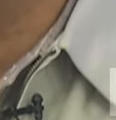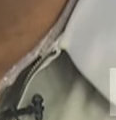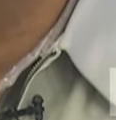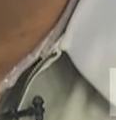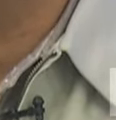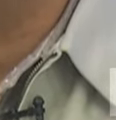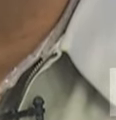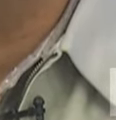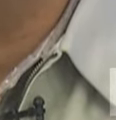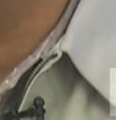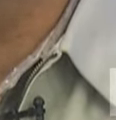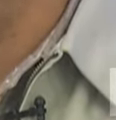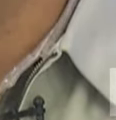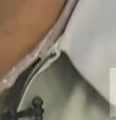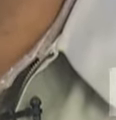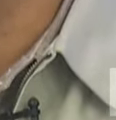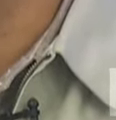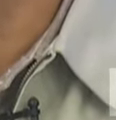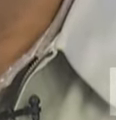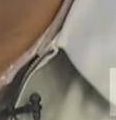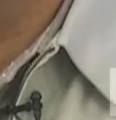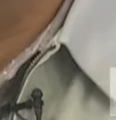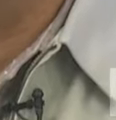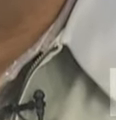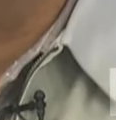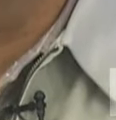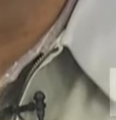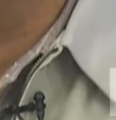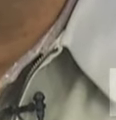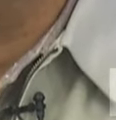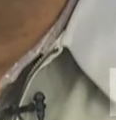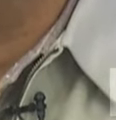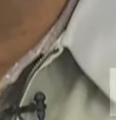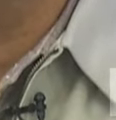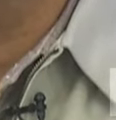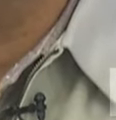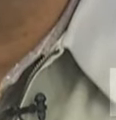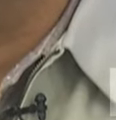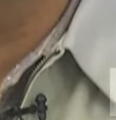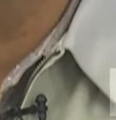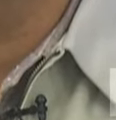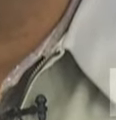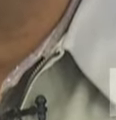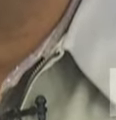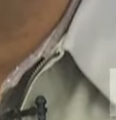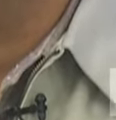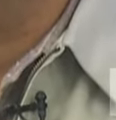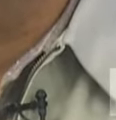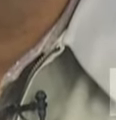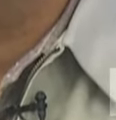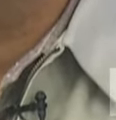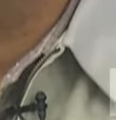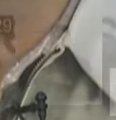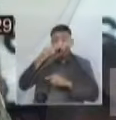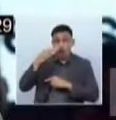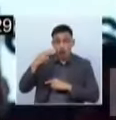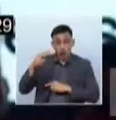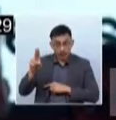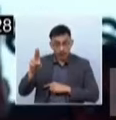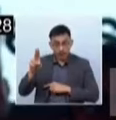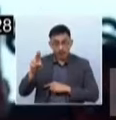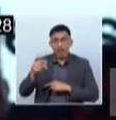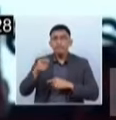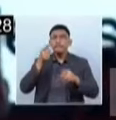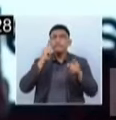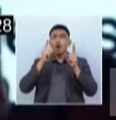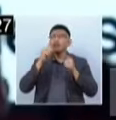mengelaborasi ancaman ini nanti dalam bentuk apa Oke dan kemudian misalnya itu ancaman dari state actor state actor tersebut